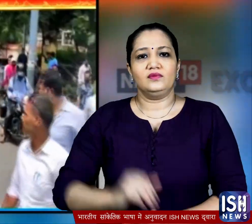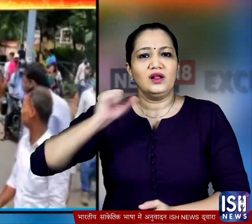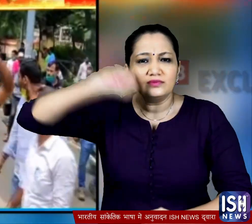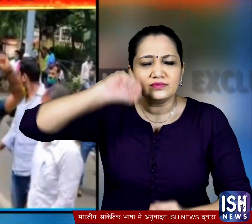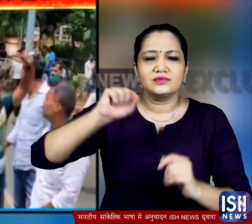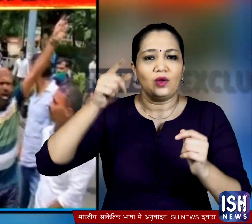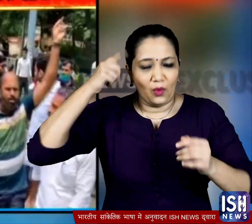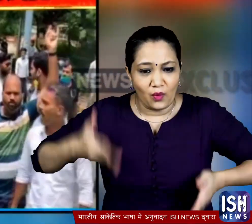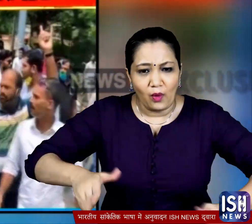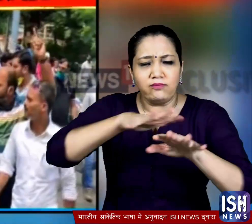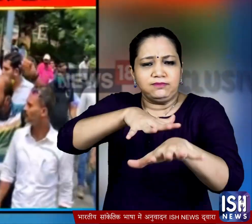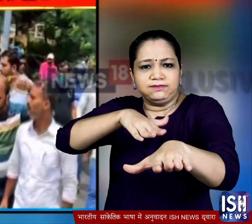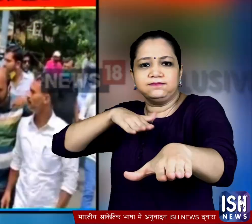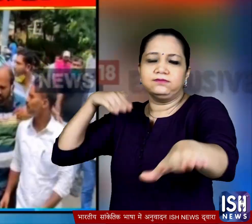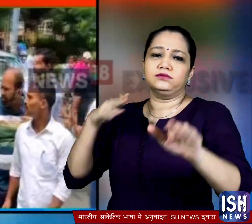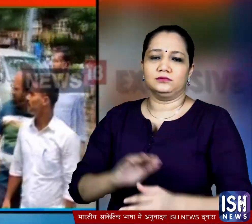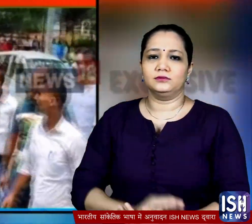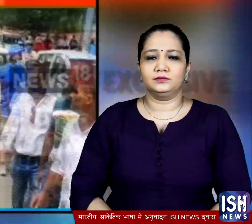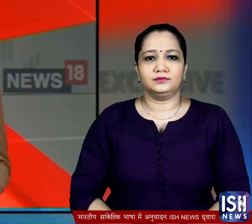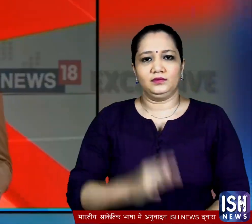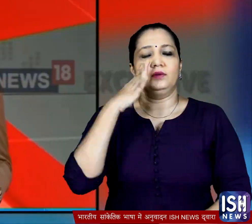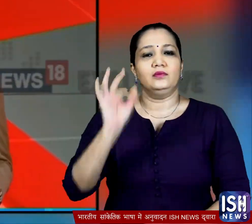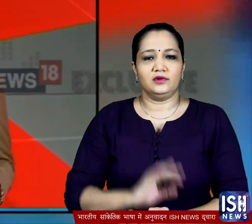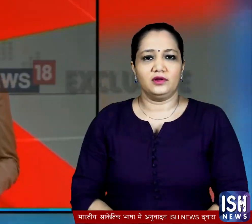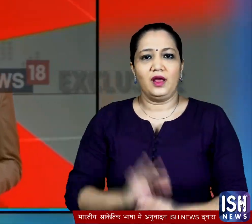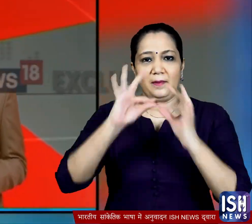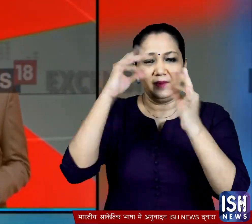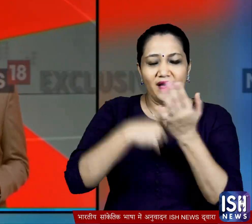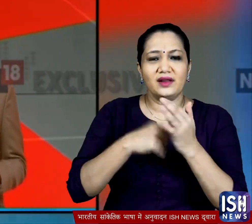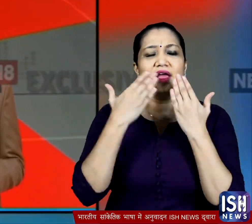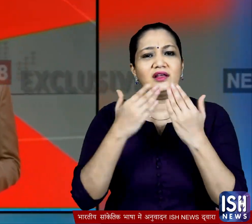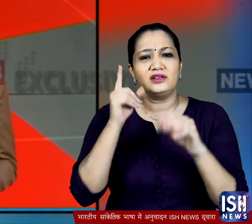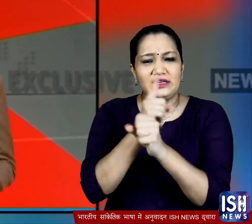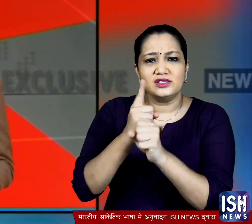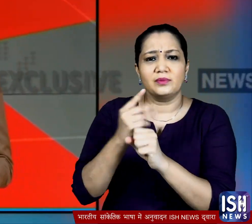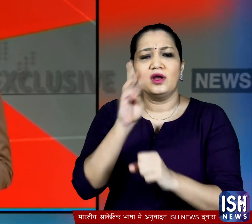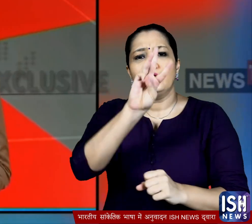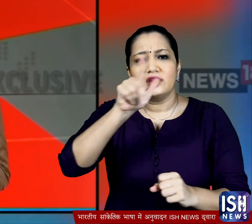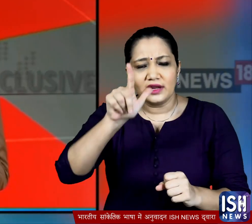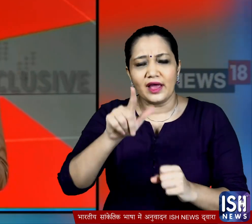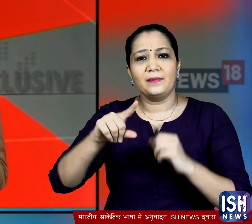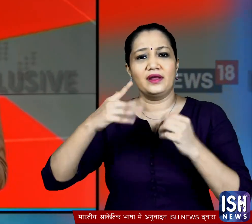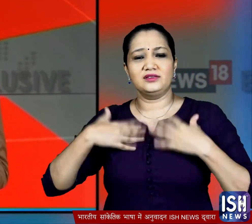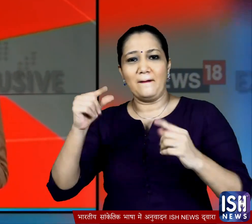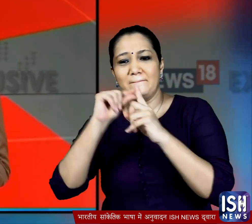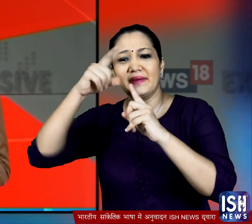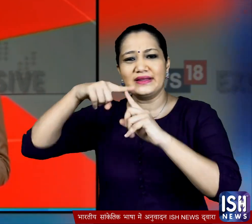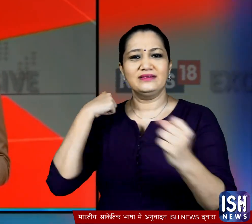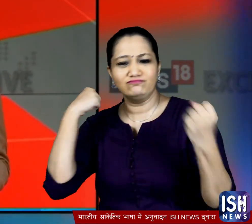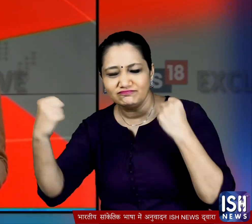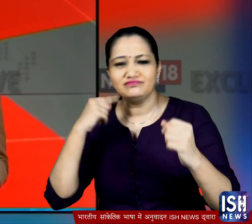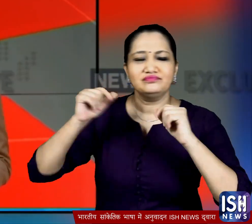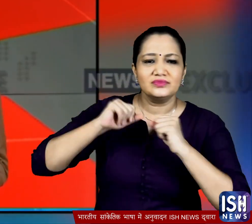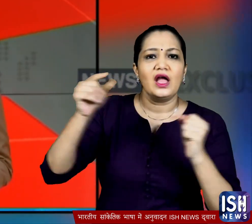इस हंगामे की वजह से वहां की सड़क पर ट्रैफिक जाम भी लग गया। सौभाग्य की बात है कि बिहार में शिक्षकों के लगभग 3 लाख और शारीरिक शिक्षकों